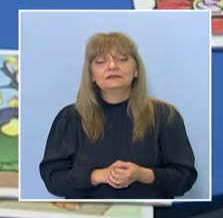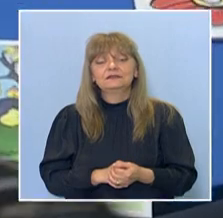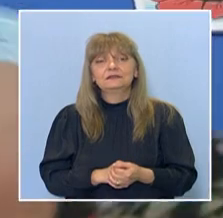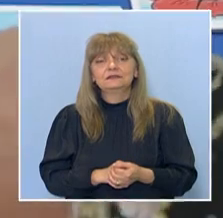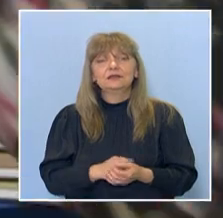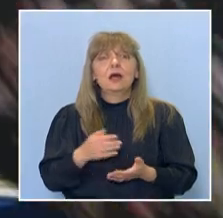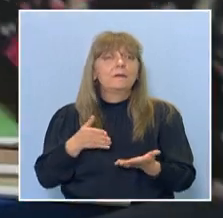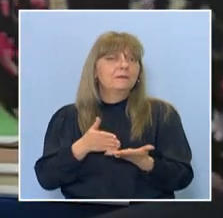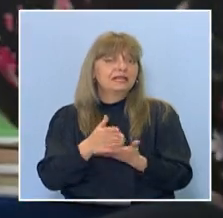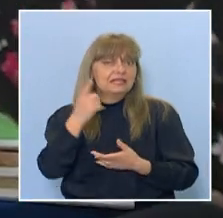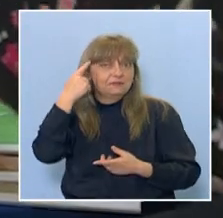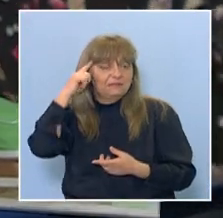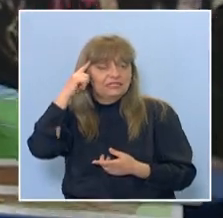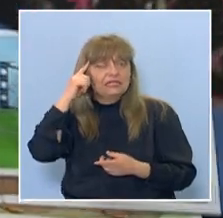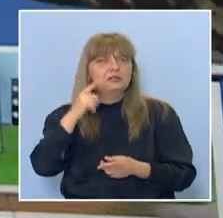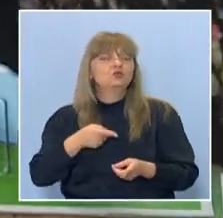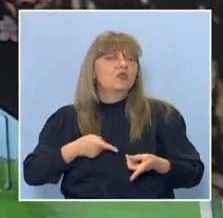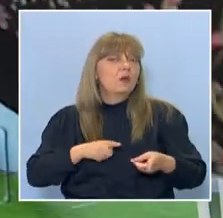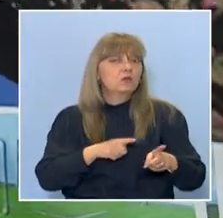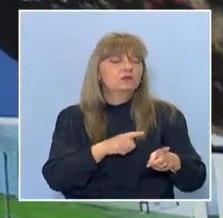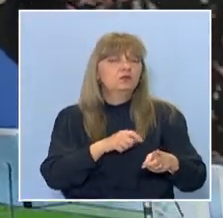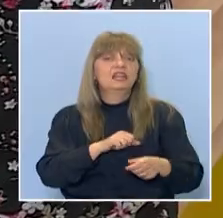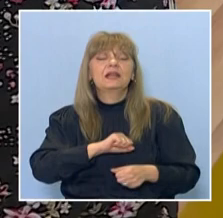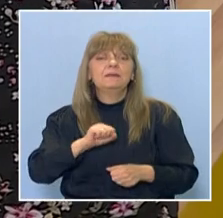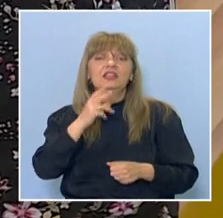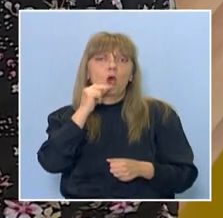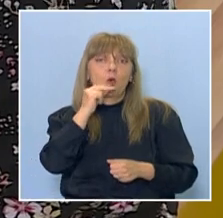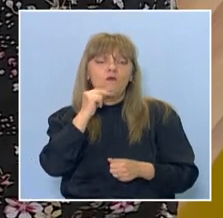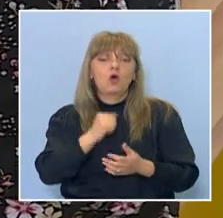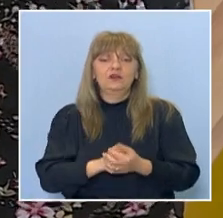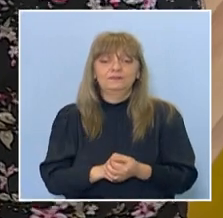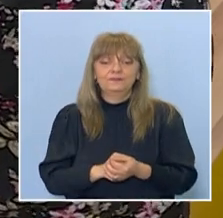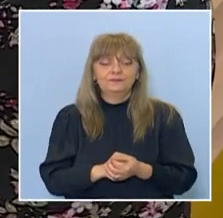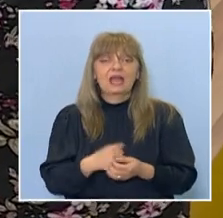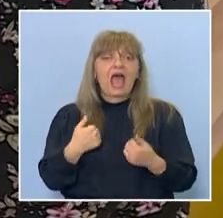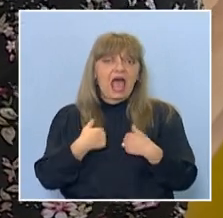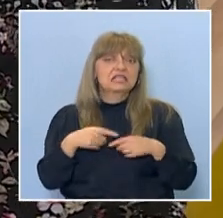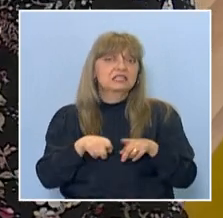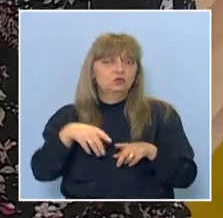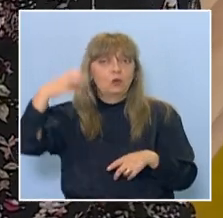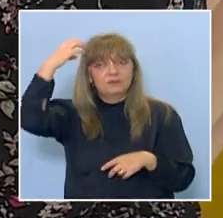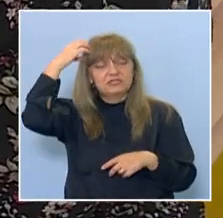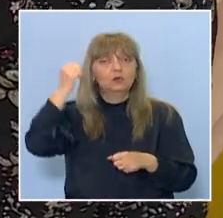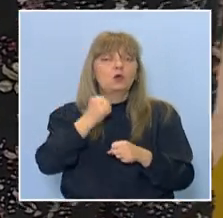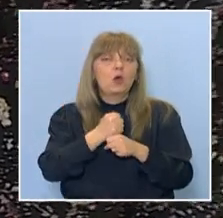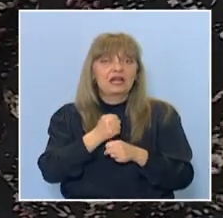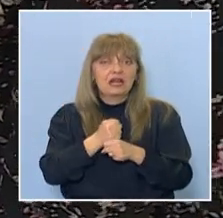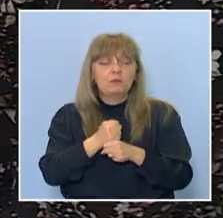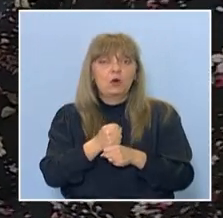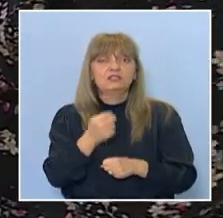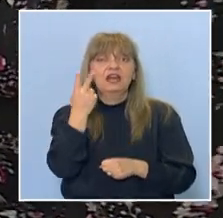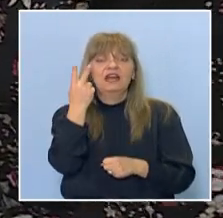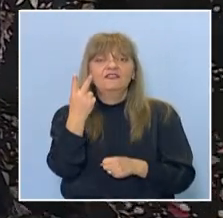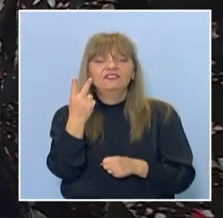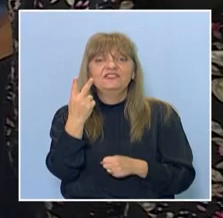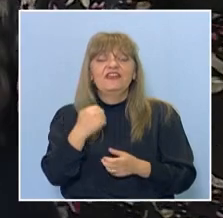през мисленето да можем да провокираме и реч. Аз като психолог работя в две услуги